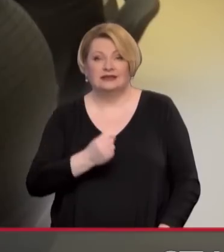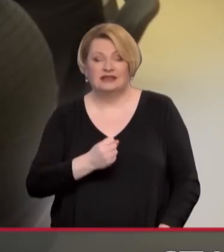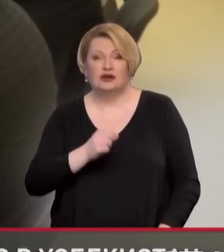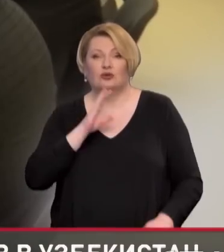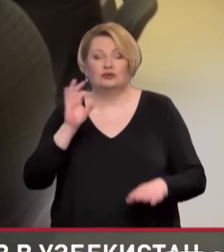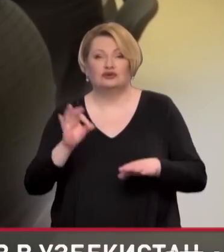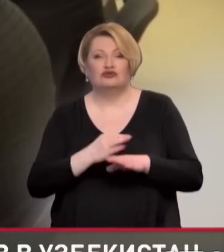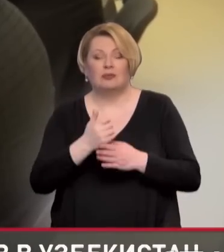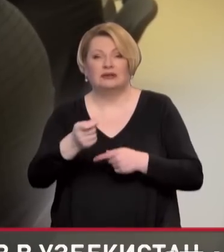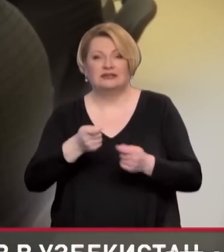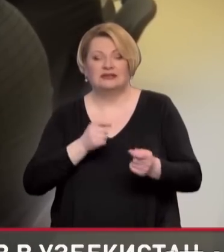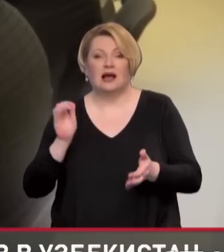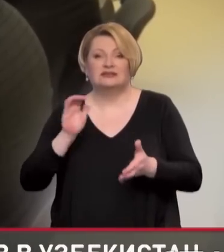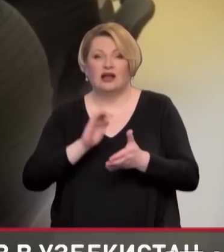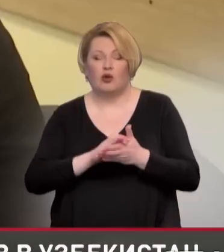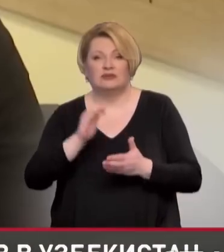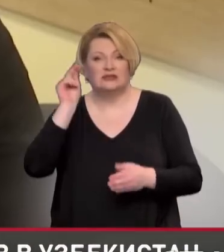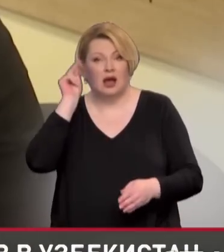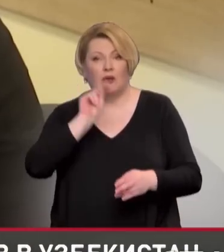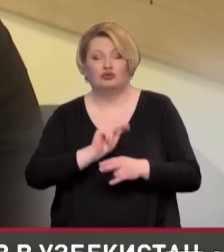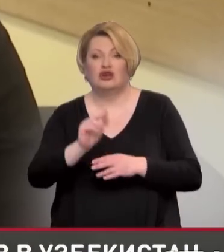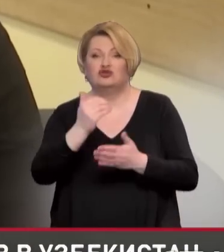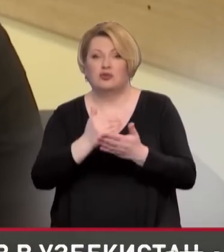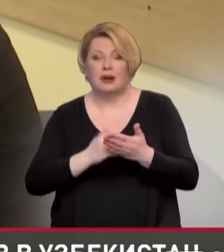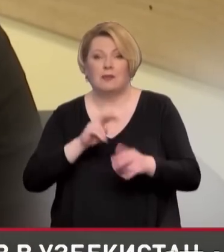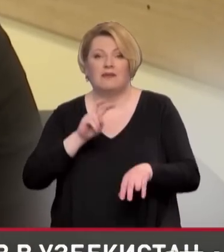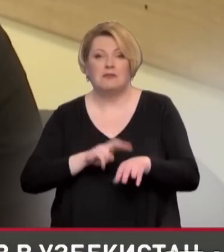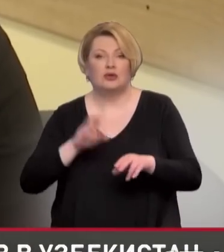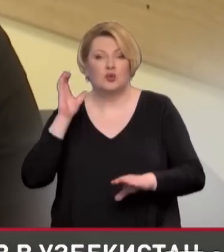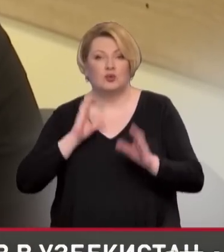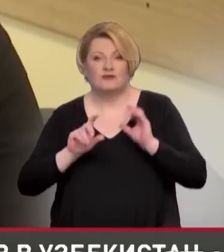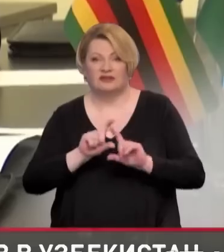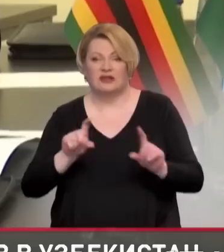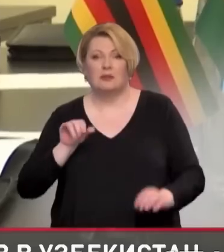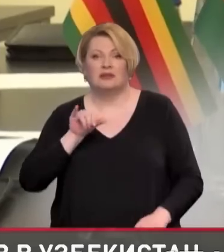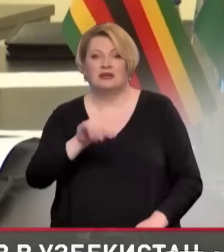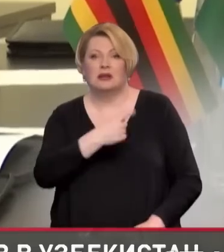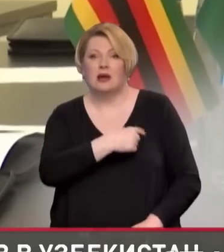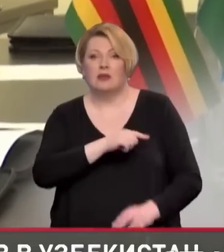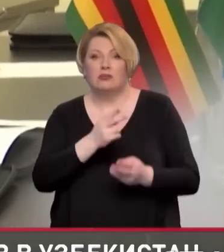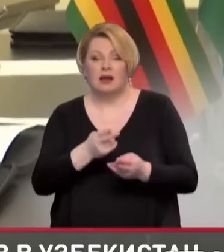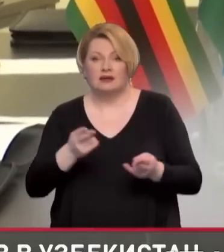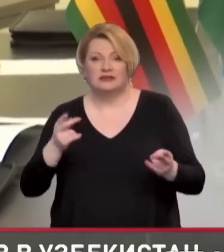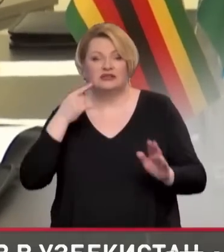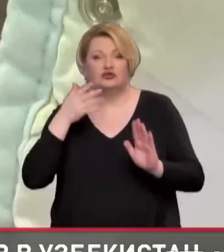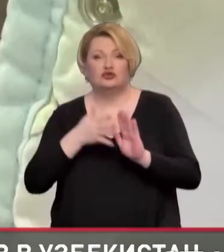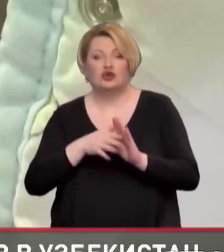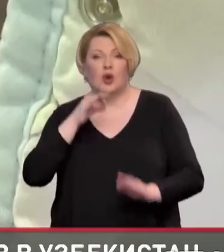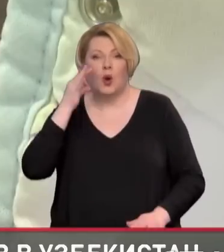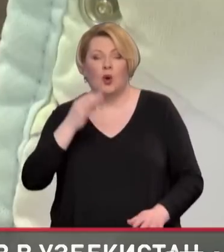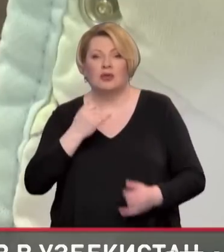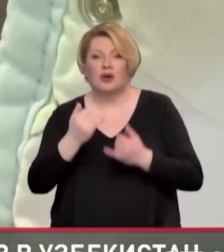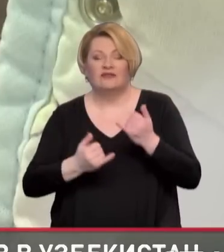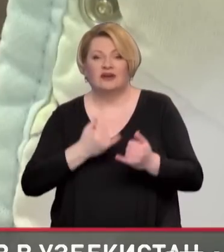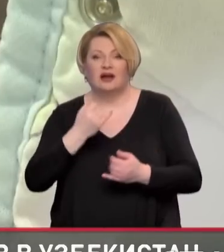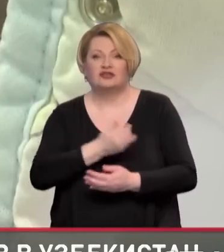Аксилия Мнангагва ознакомилась с обучающими программами в медуниверситете, посетила больницы, изучила опыт выхаживания младенцев